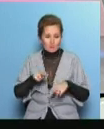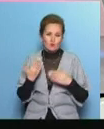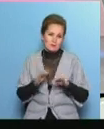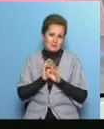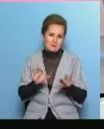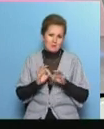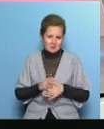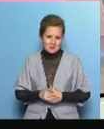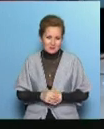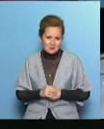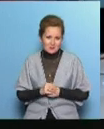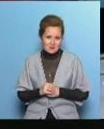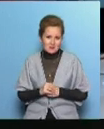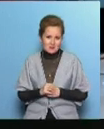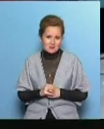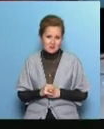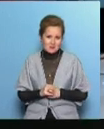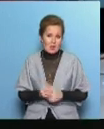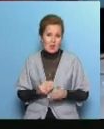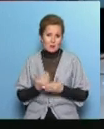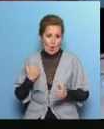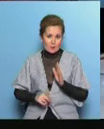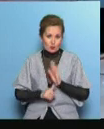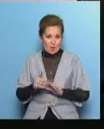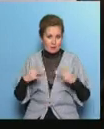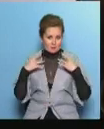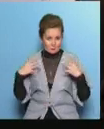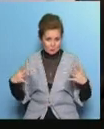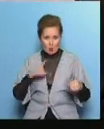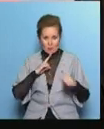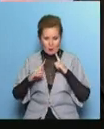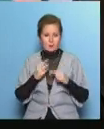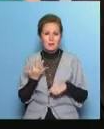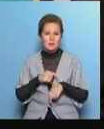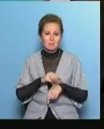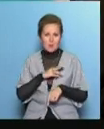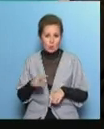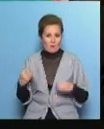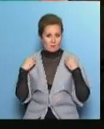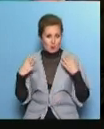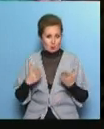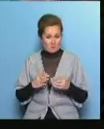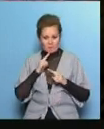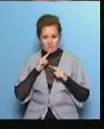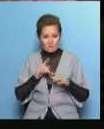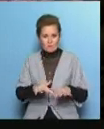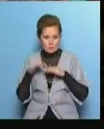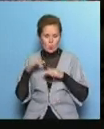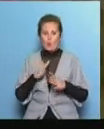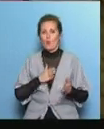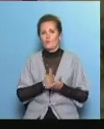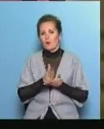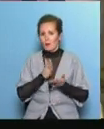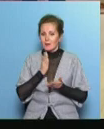корреспонденты. До начала торжественного собрания еще несколько минут. В праздничном фойе у ветеранов и сотрудников предприятия